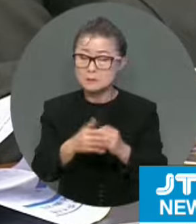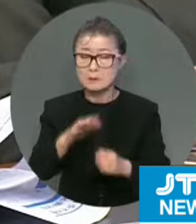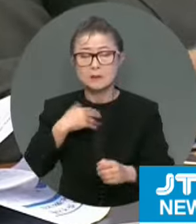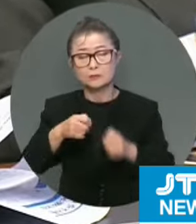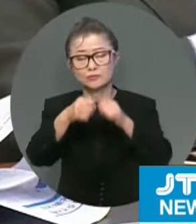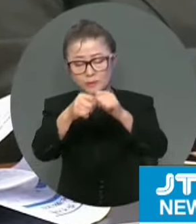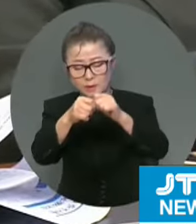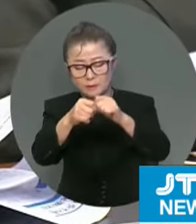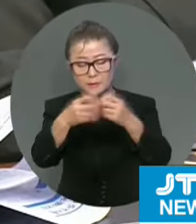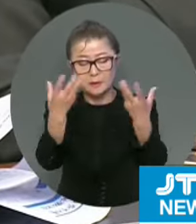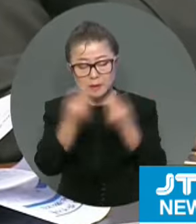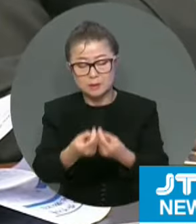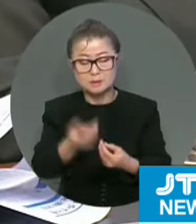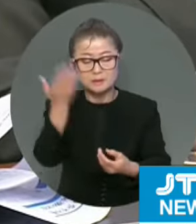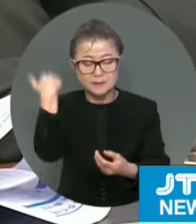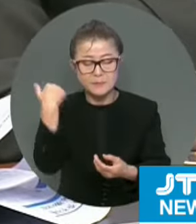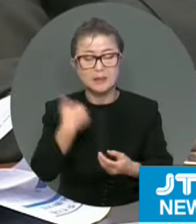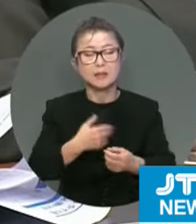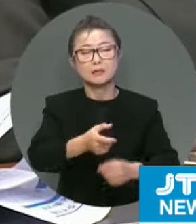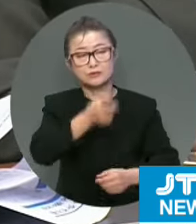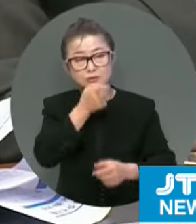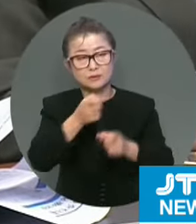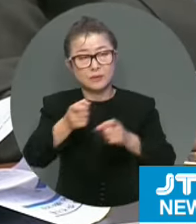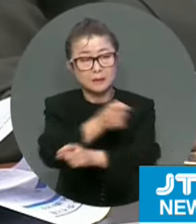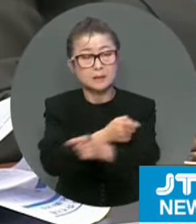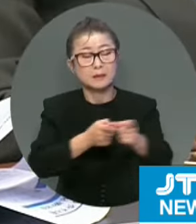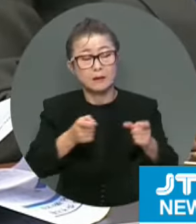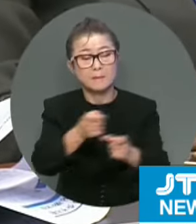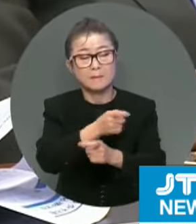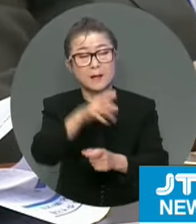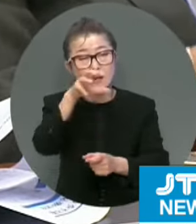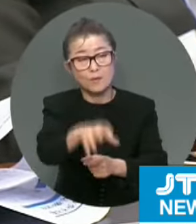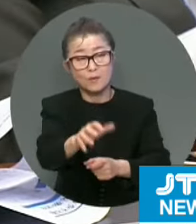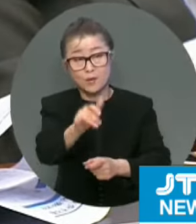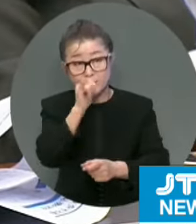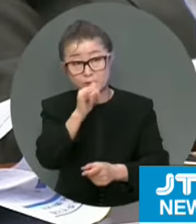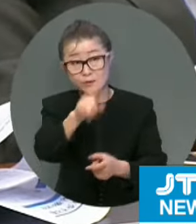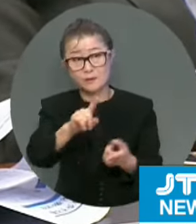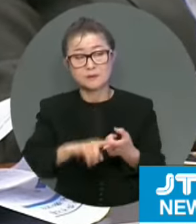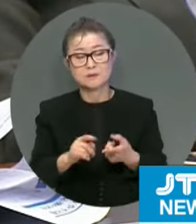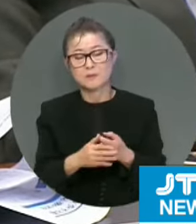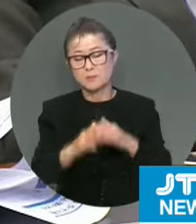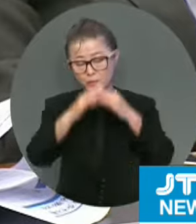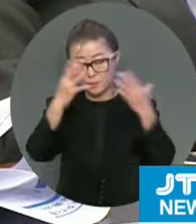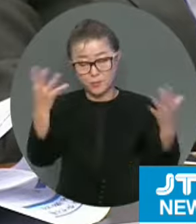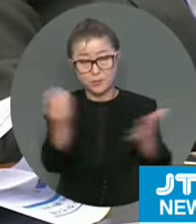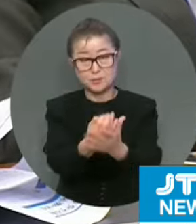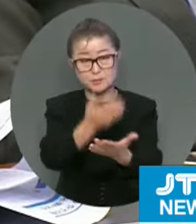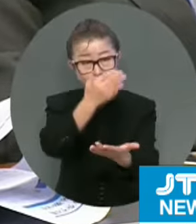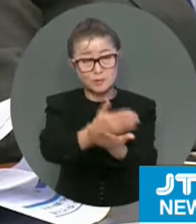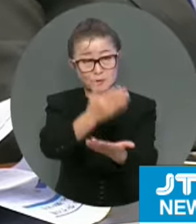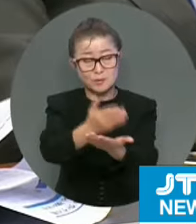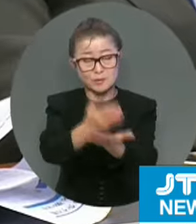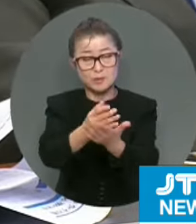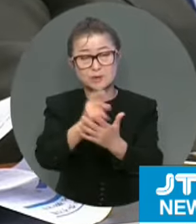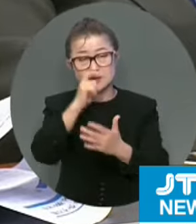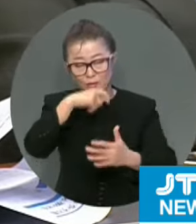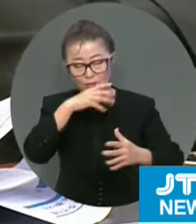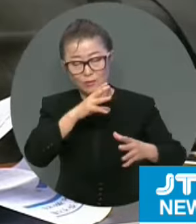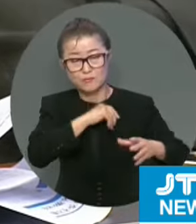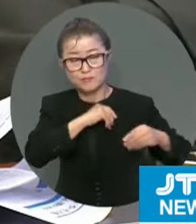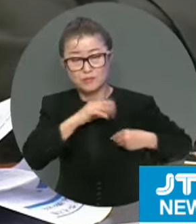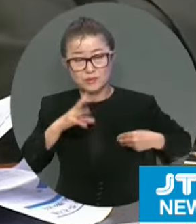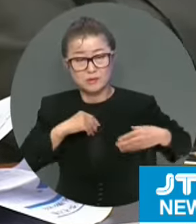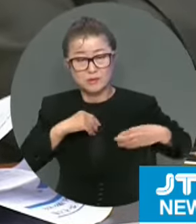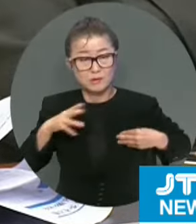술파티가 있었다라고 하는 건 울산지검장이 확인했습니다. 그날 오물이 여기저기 묻어 있었다는 것도